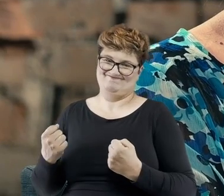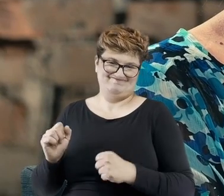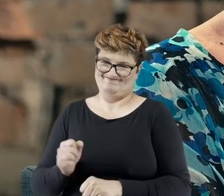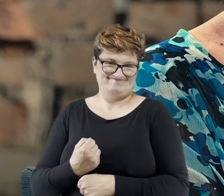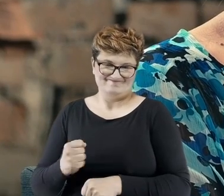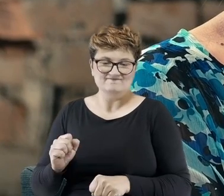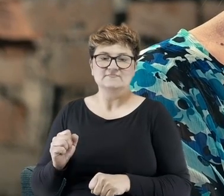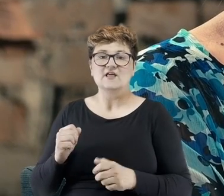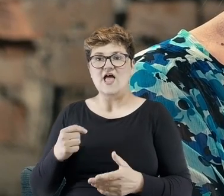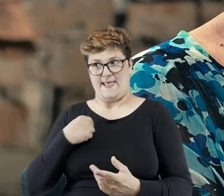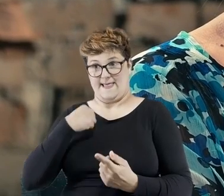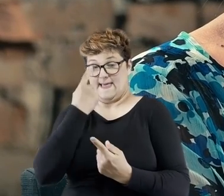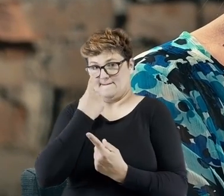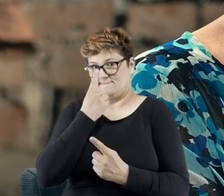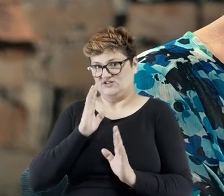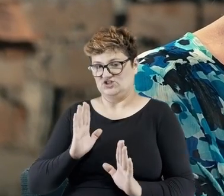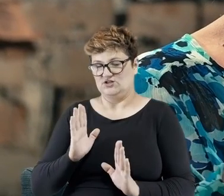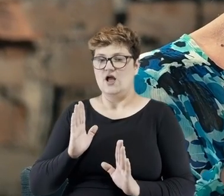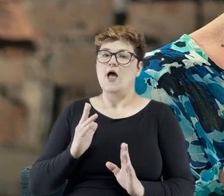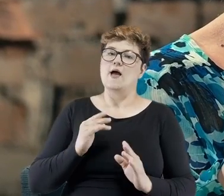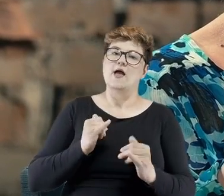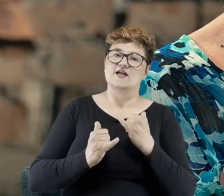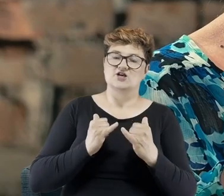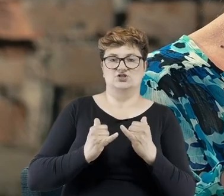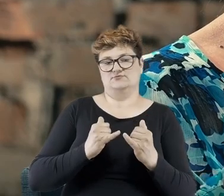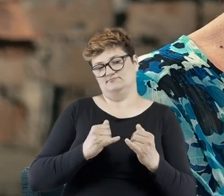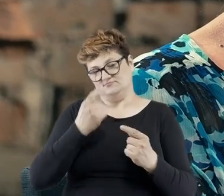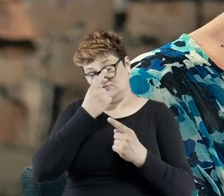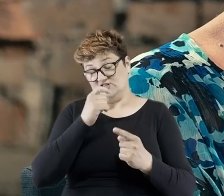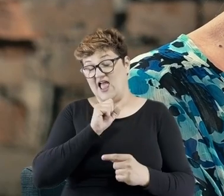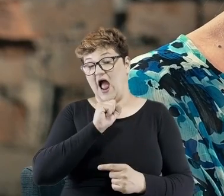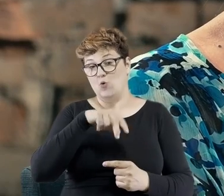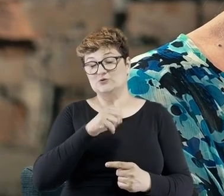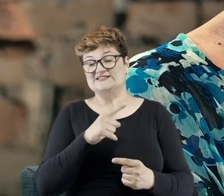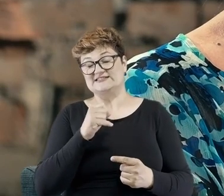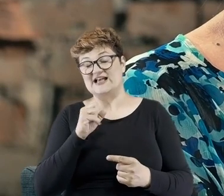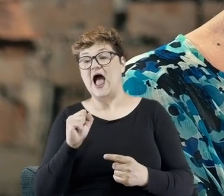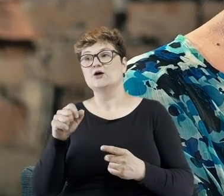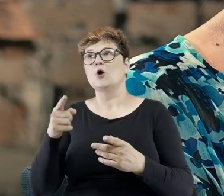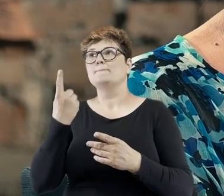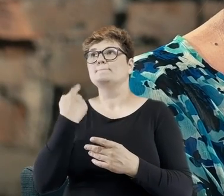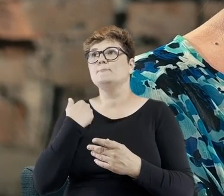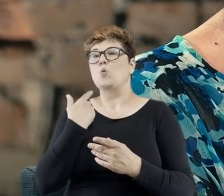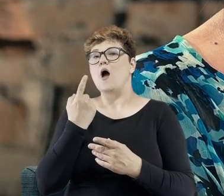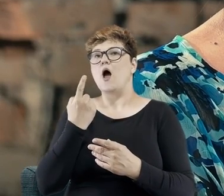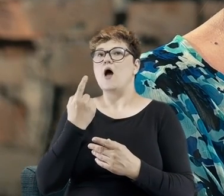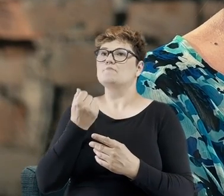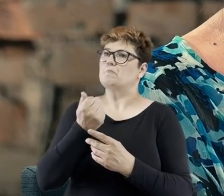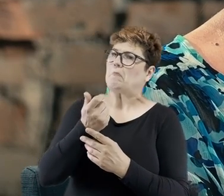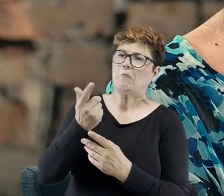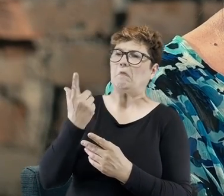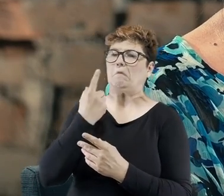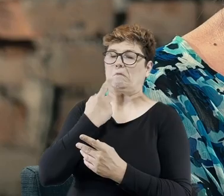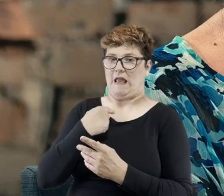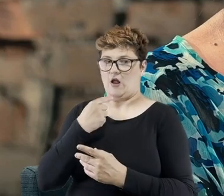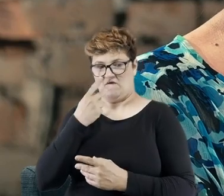To rzeczywiście wydaje, tak mi się wydaje, teraz, kiedy myślę o Stefanii Augustyńskiej, że to była jedna z niewielu osób, która naprawdę